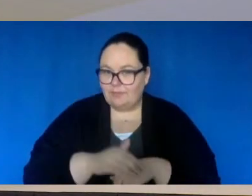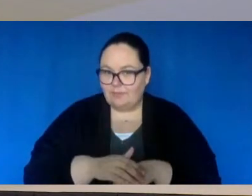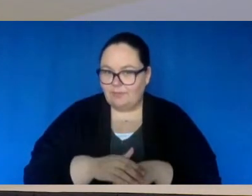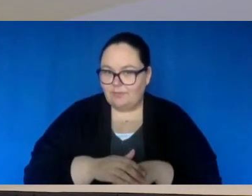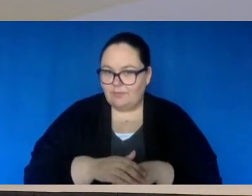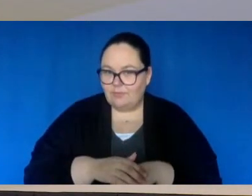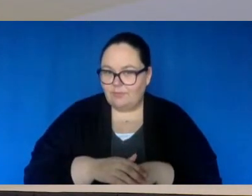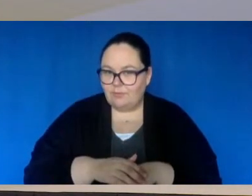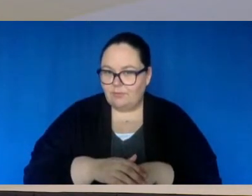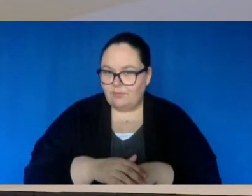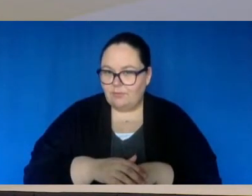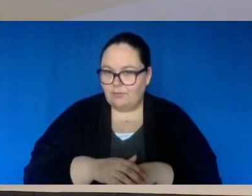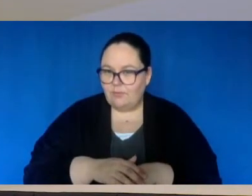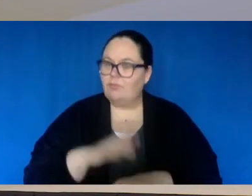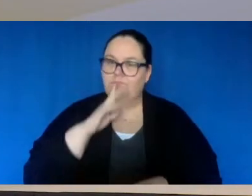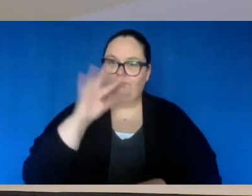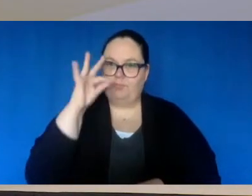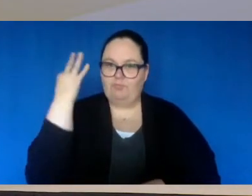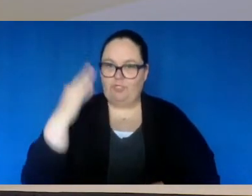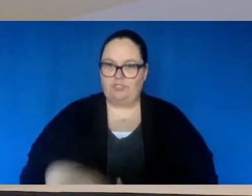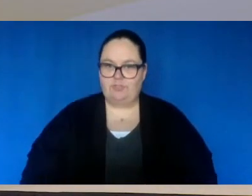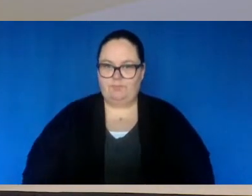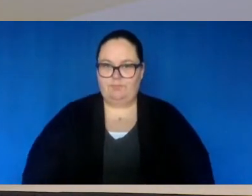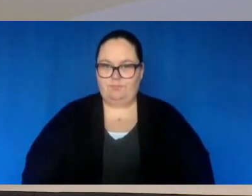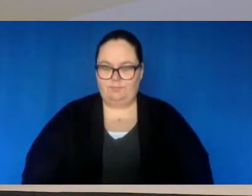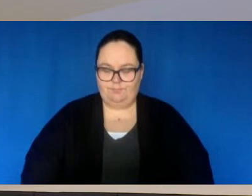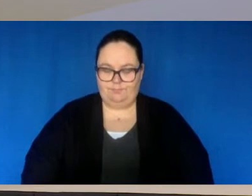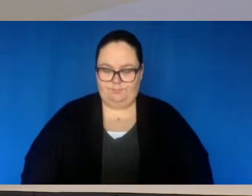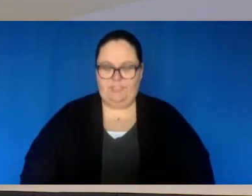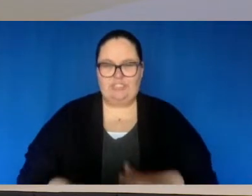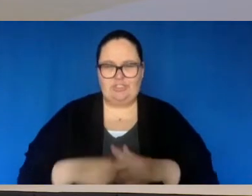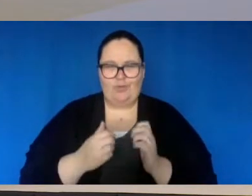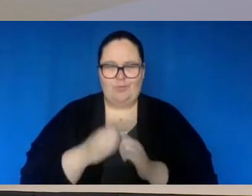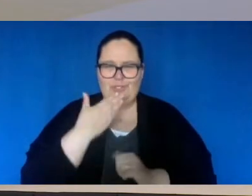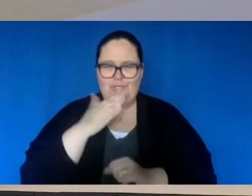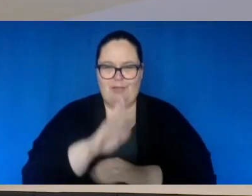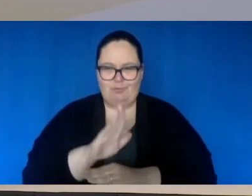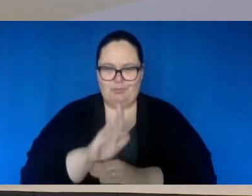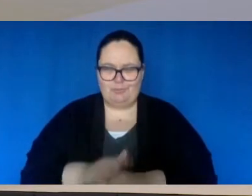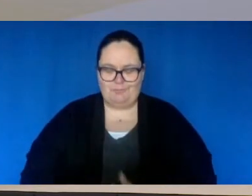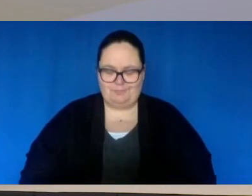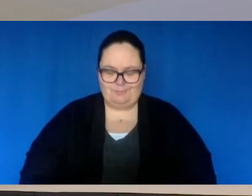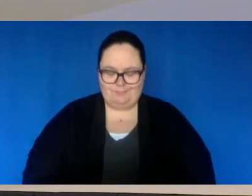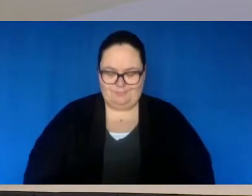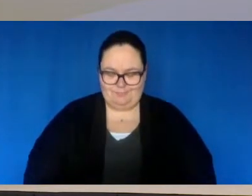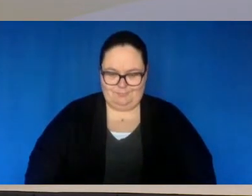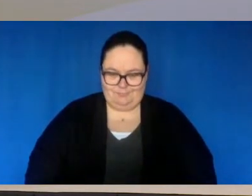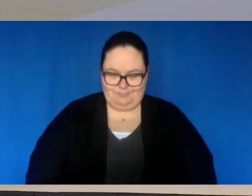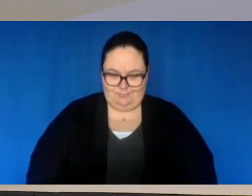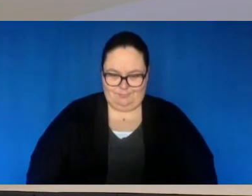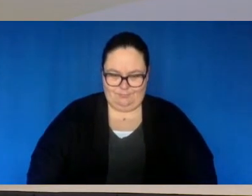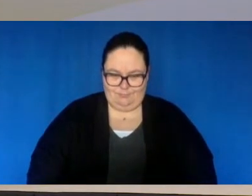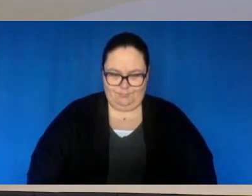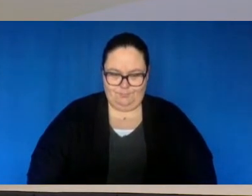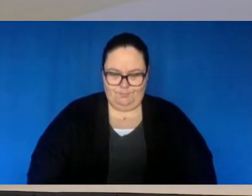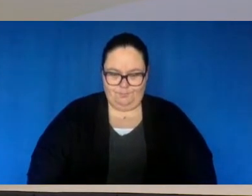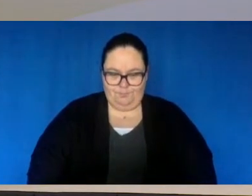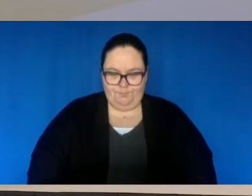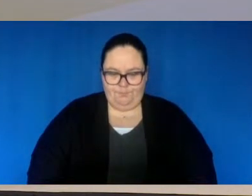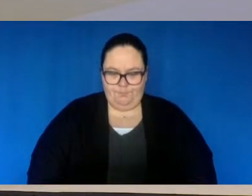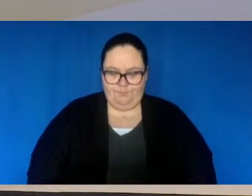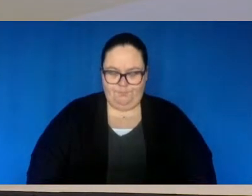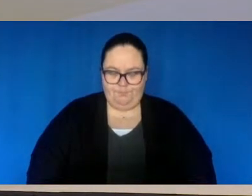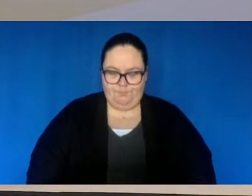Morrison. Ça va reprendre un petit peu ce que Wayne Thibodeau vous a demandé en anglais plus tôt concernant la vaccination et les dates de